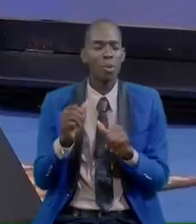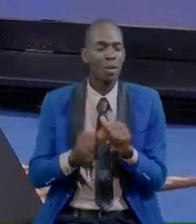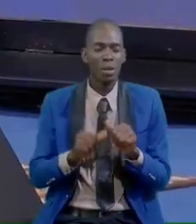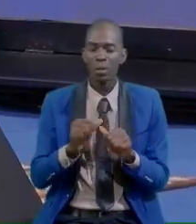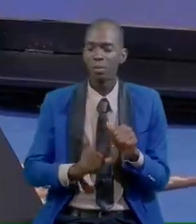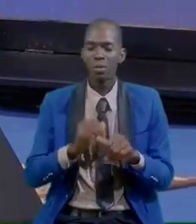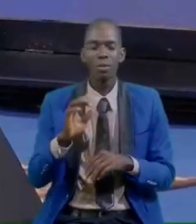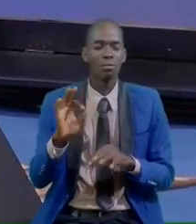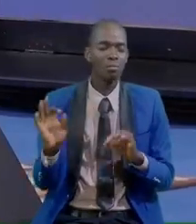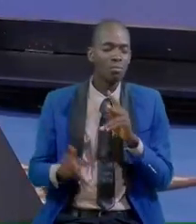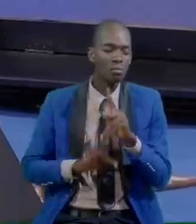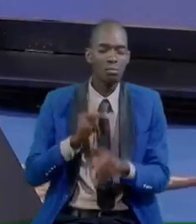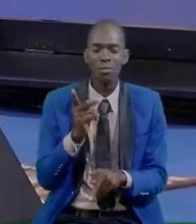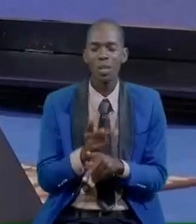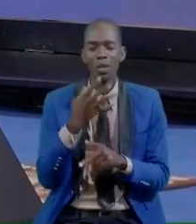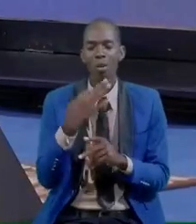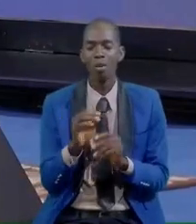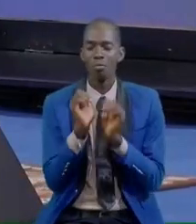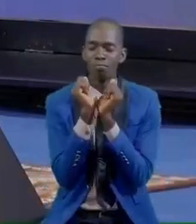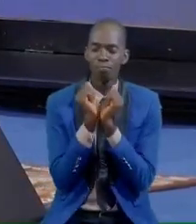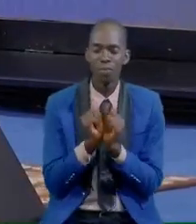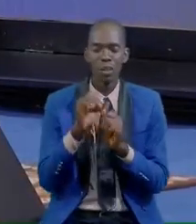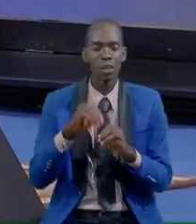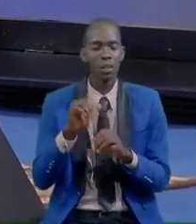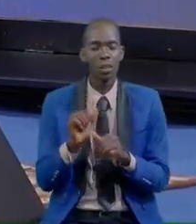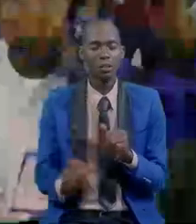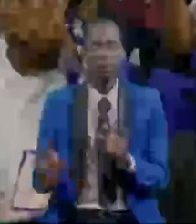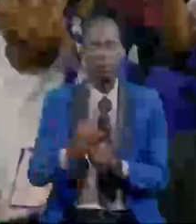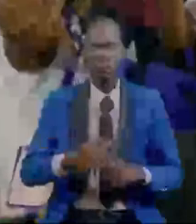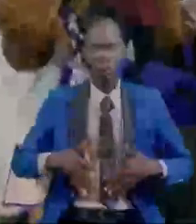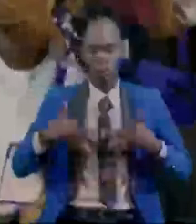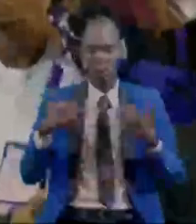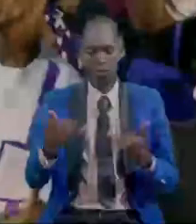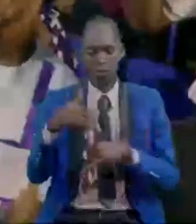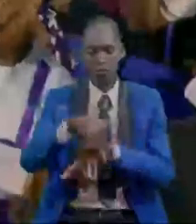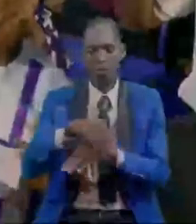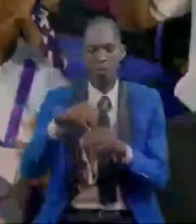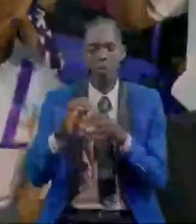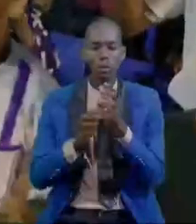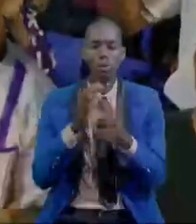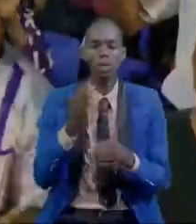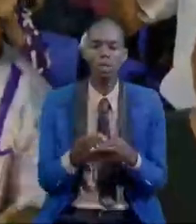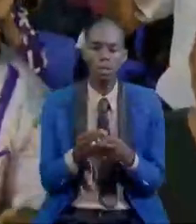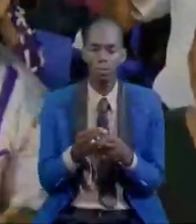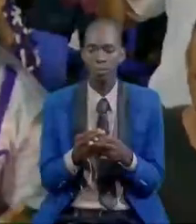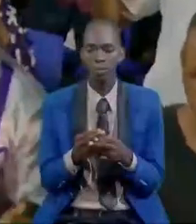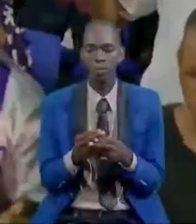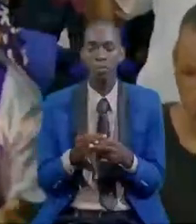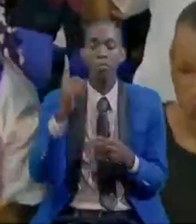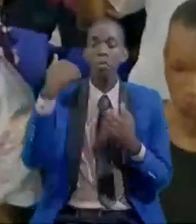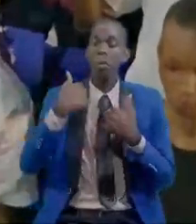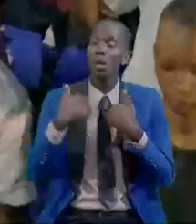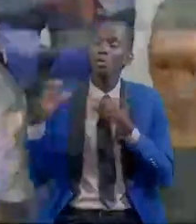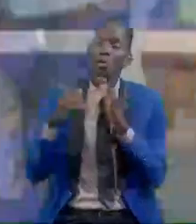toute forme et de tout lien dans chaque vie ce soir au nom de Jésus. Tu l'as